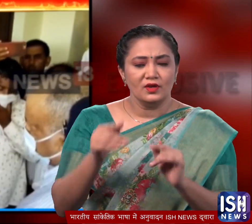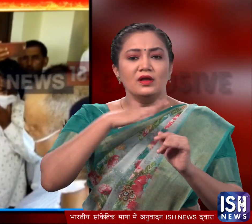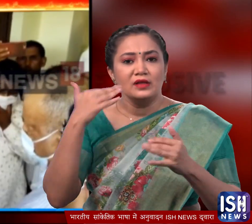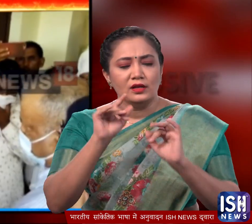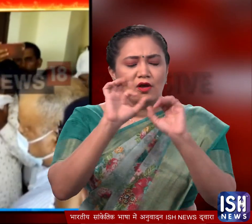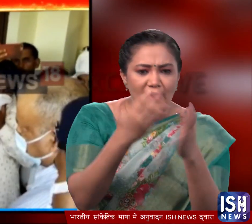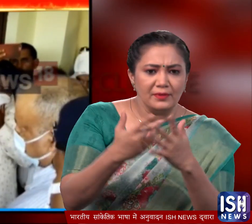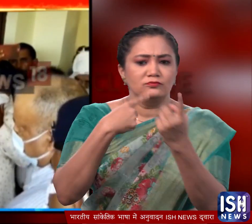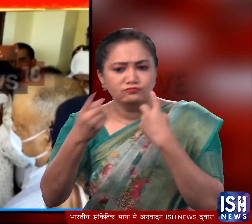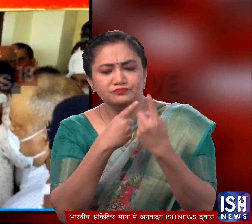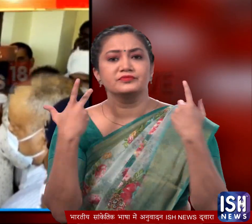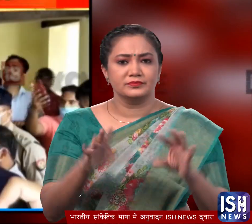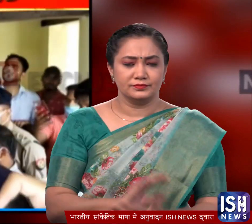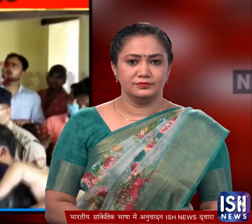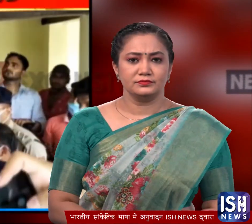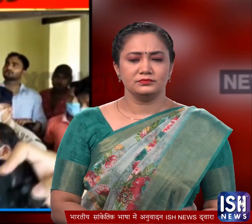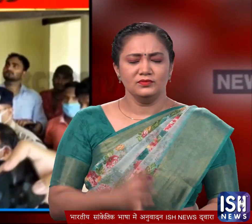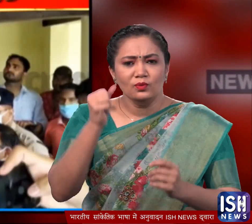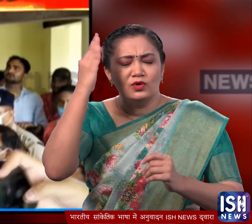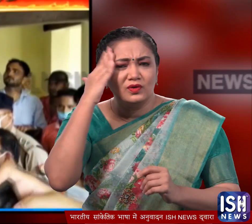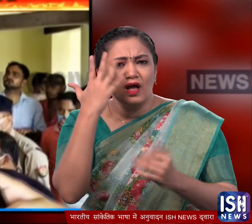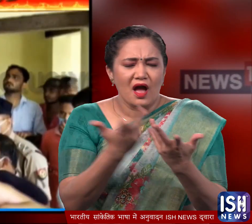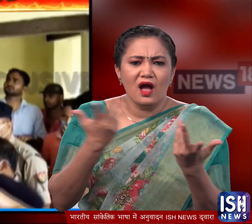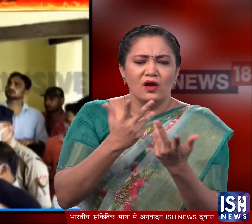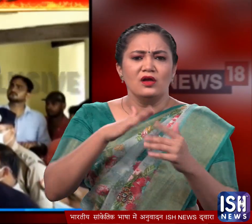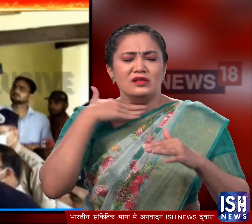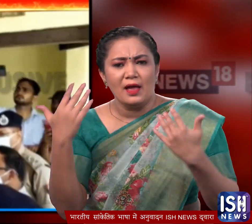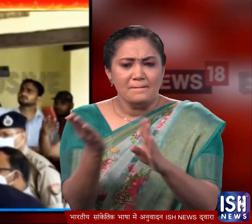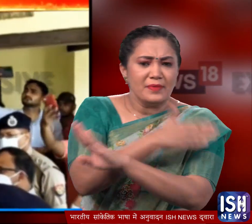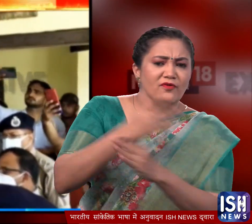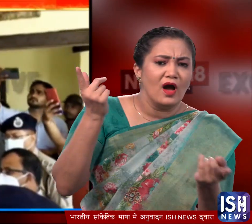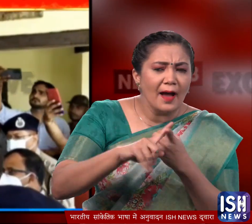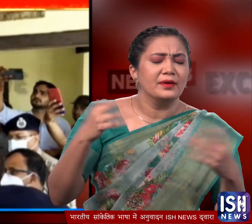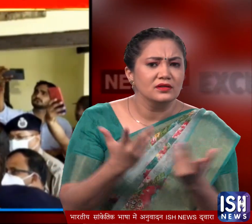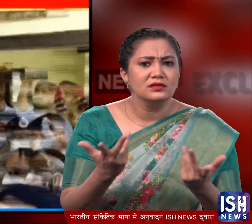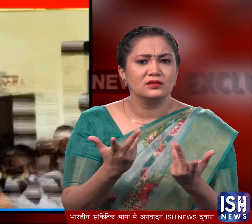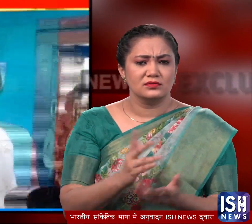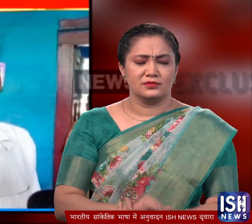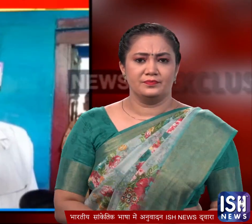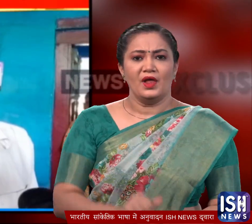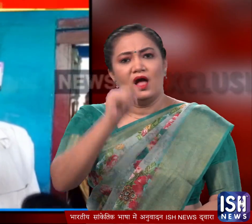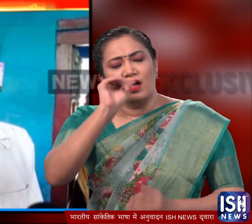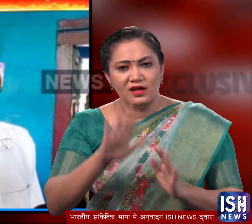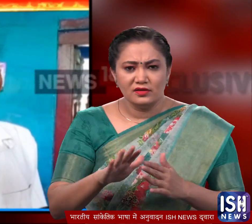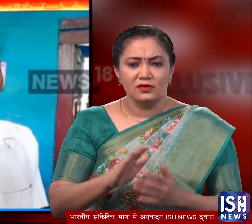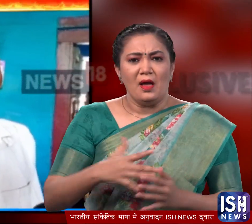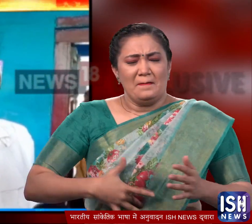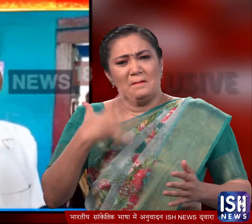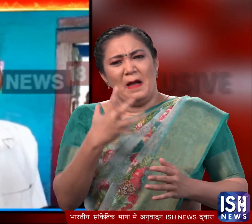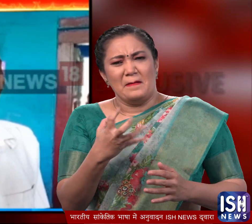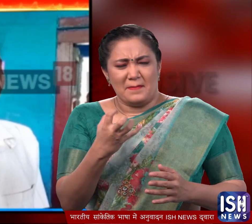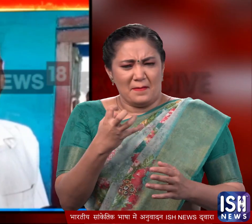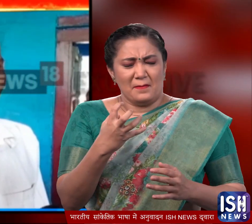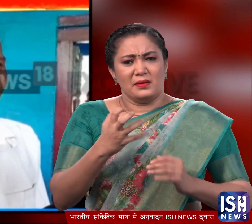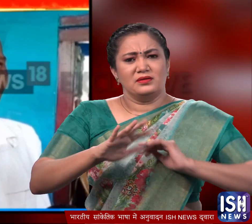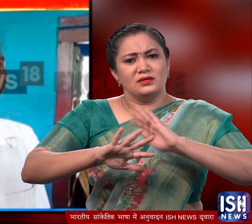और मरने वालों के घर वालों से मुलाकात की और ये समझने की कोशिश की कि मौत से पहले आखिर हुआ क्या था। दारू पिया, एकदम पेट में दर्द हुआ।